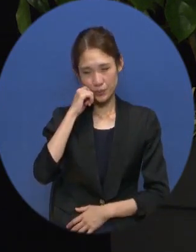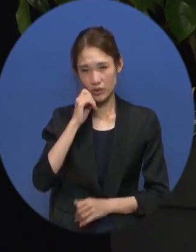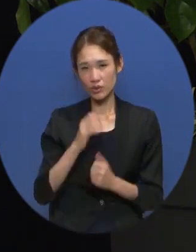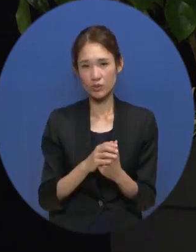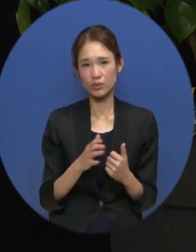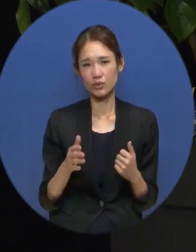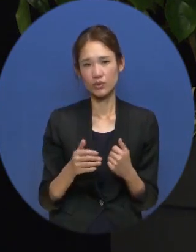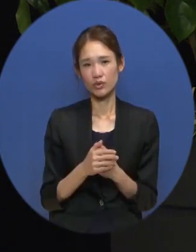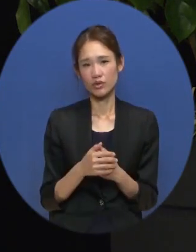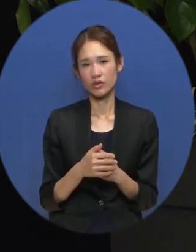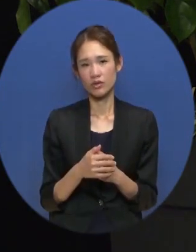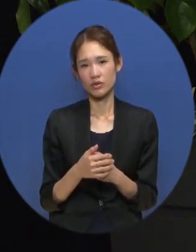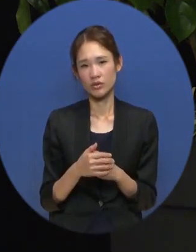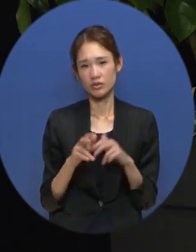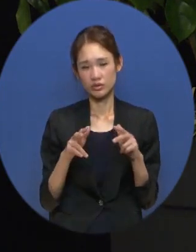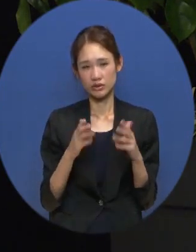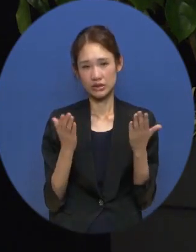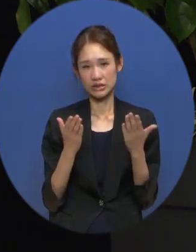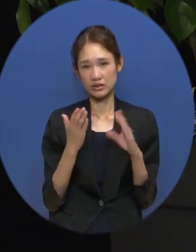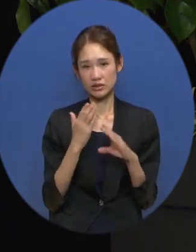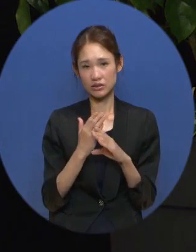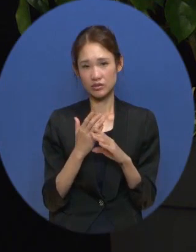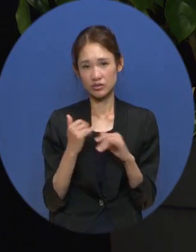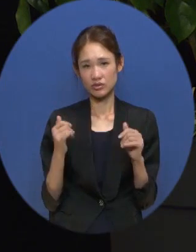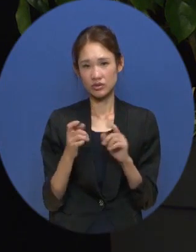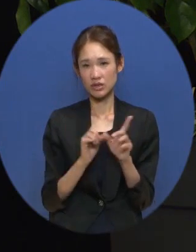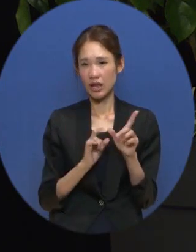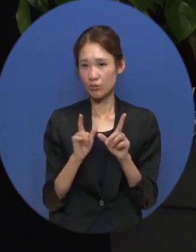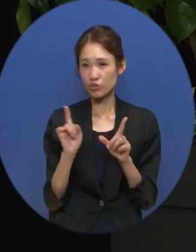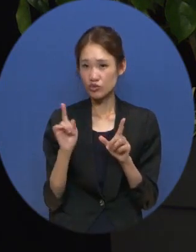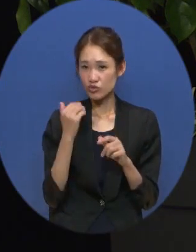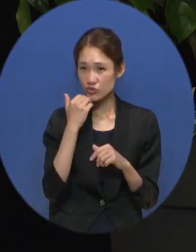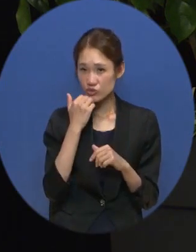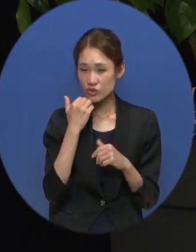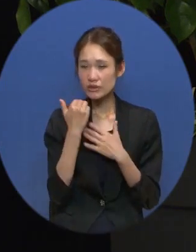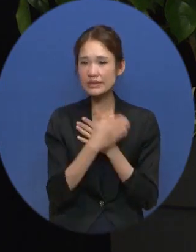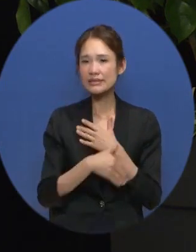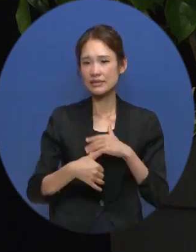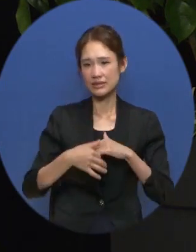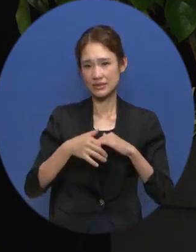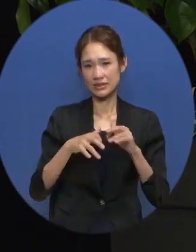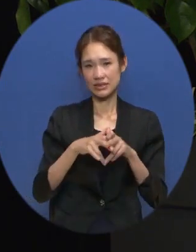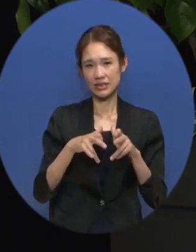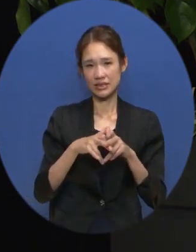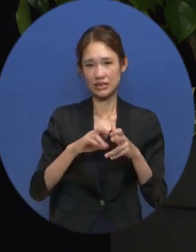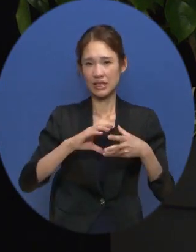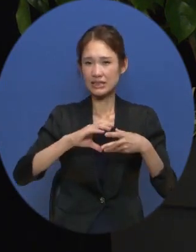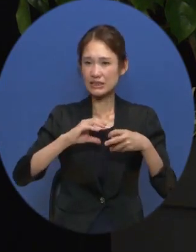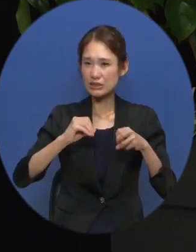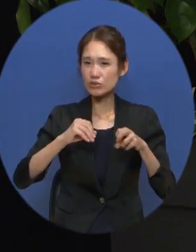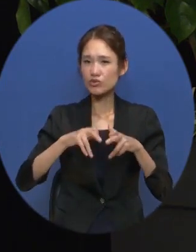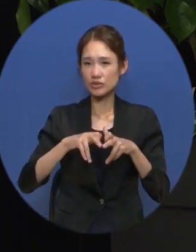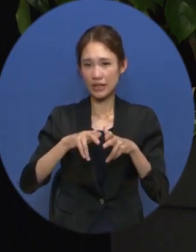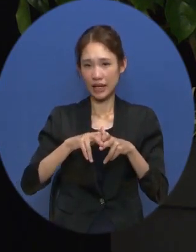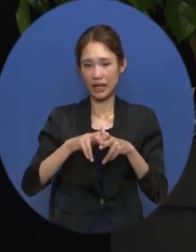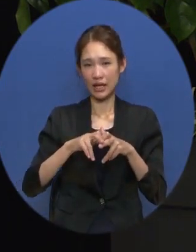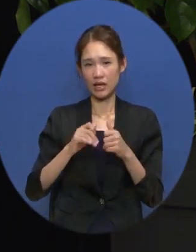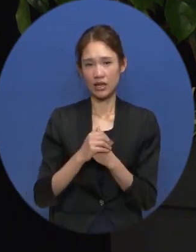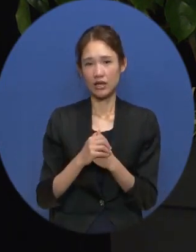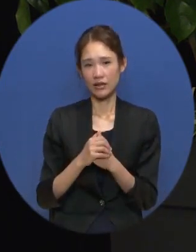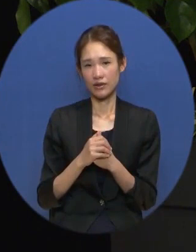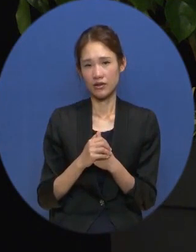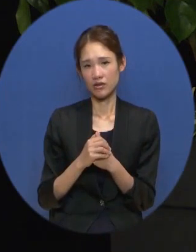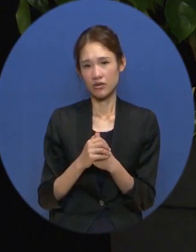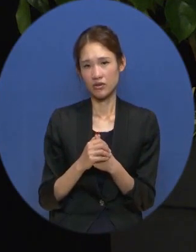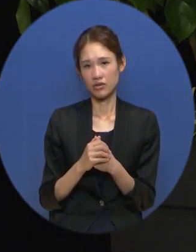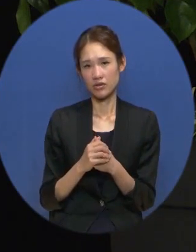그 지금 일하고 계신 분들이 거의 지체 장애인하고 근육 장애인 분들이 많이 계세요.